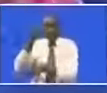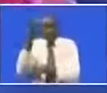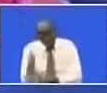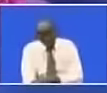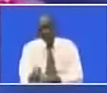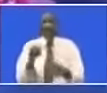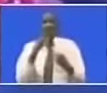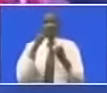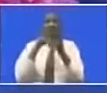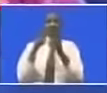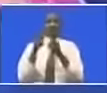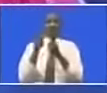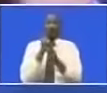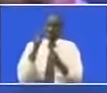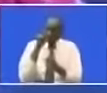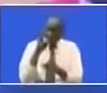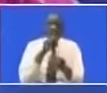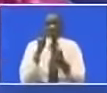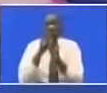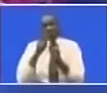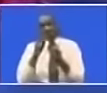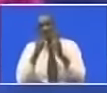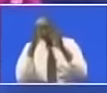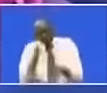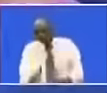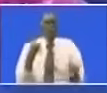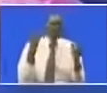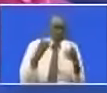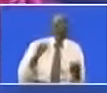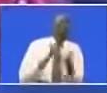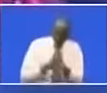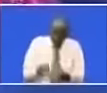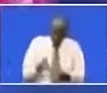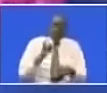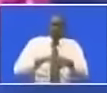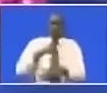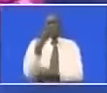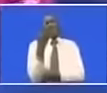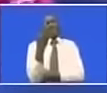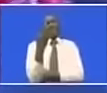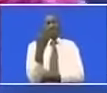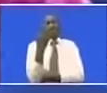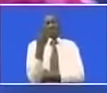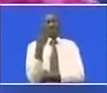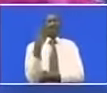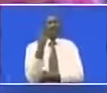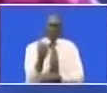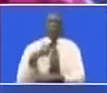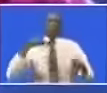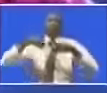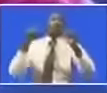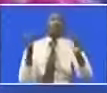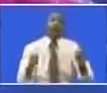waandishi wengi wa habari, mpaka navyokueleza sasa hivi ni sio ni saa ngapi, saa 9 nafikiri, saa 10 kasoro. Hatujapiga